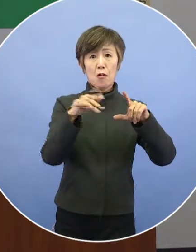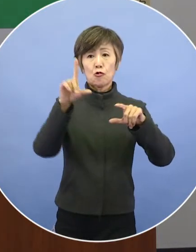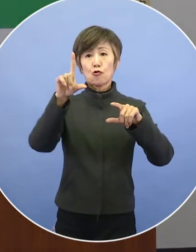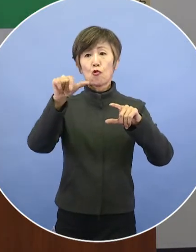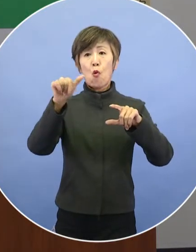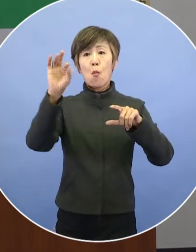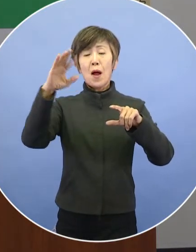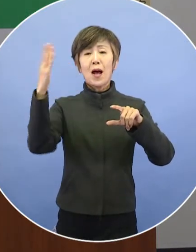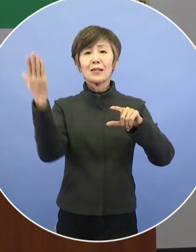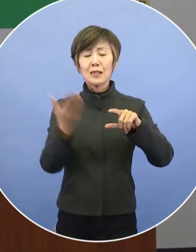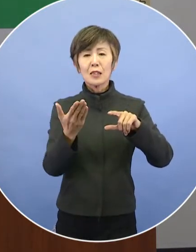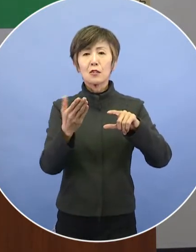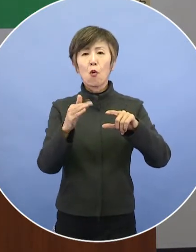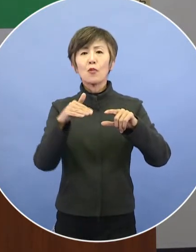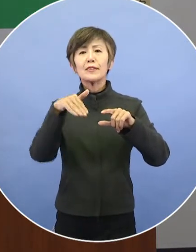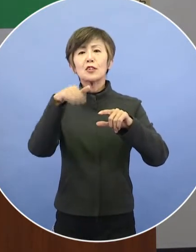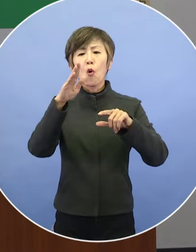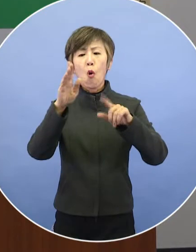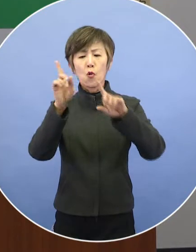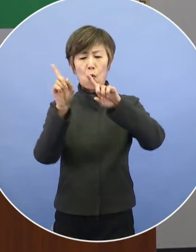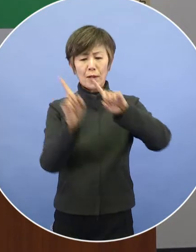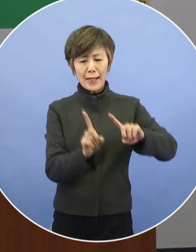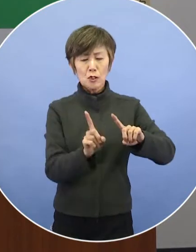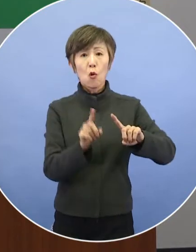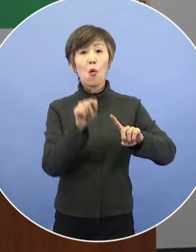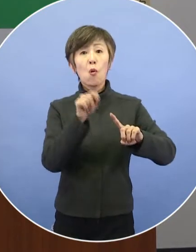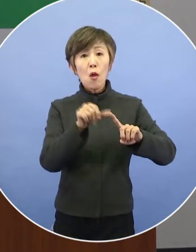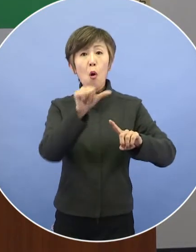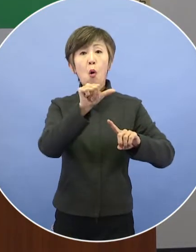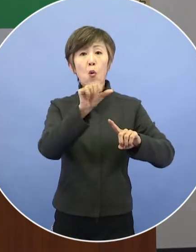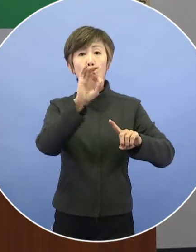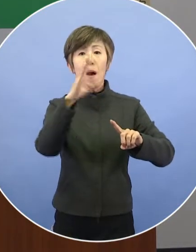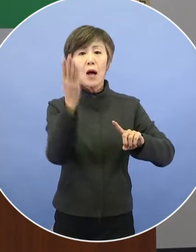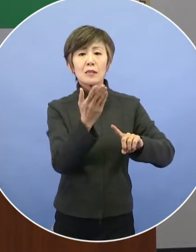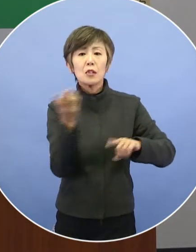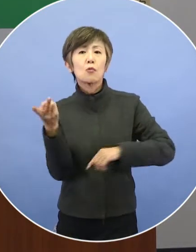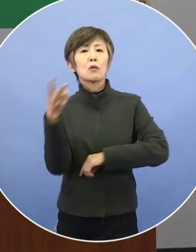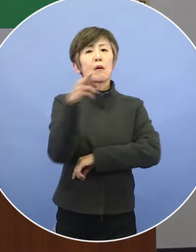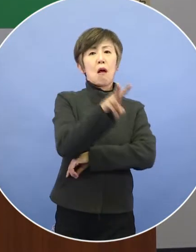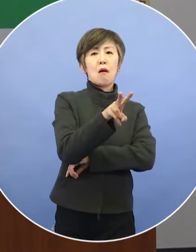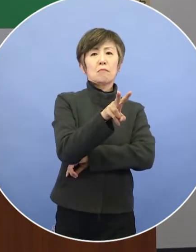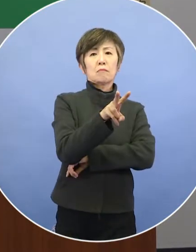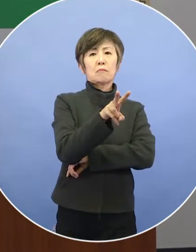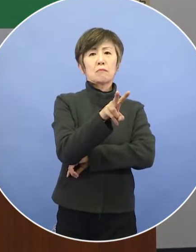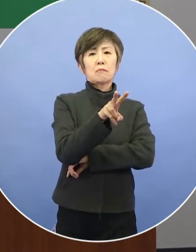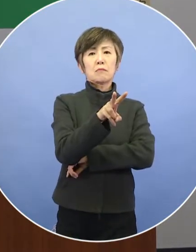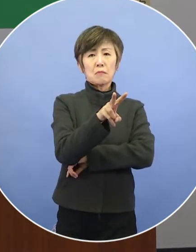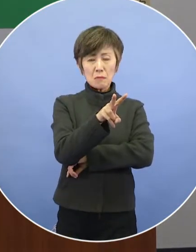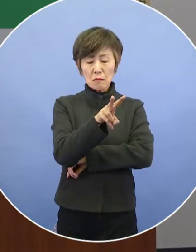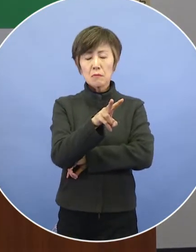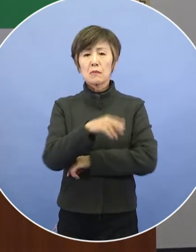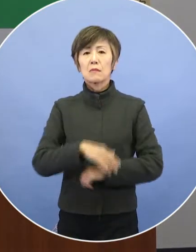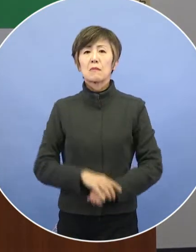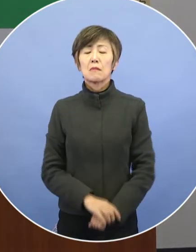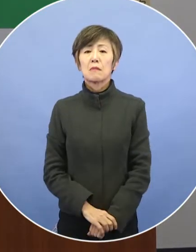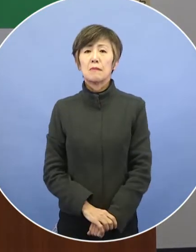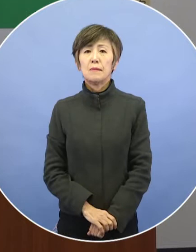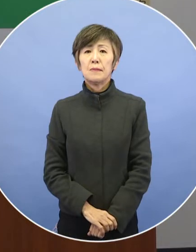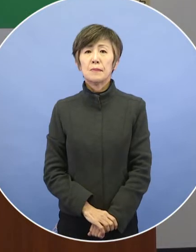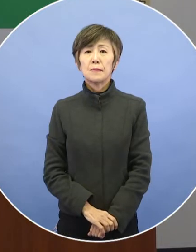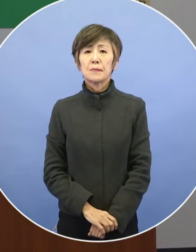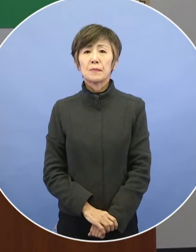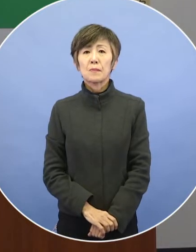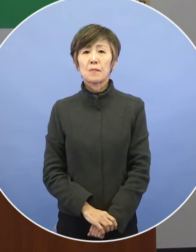15%以上の減少としていたのを5%以上の減少に顔をするこういったことを行わせていただいておりますこれ